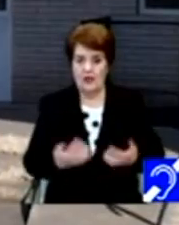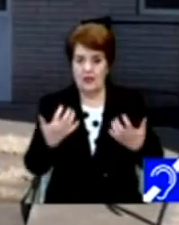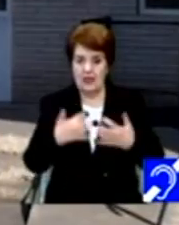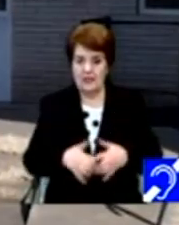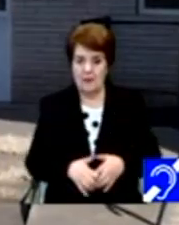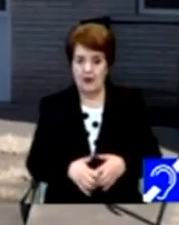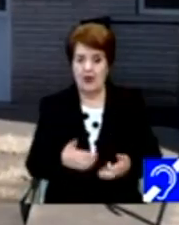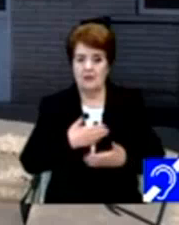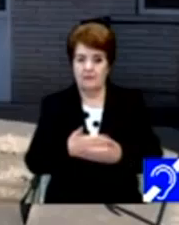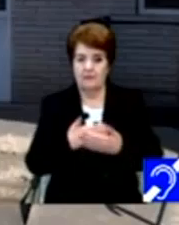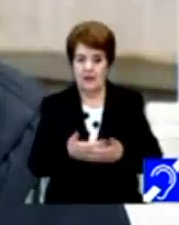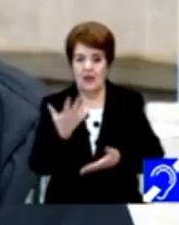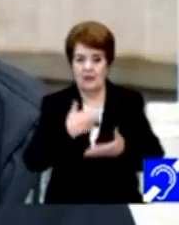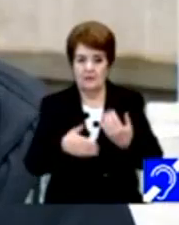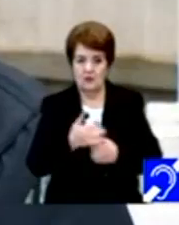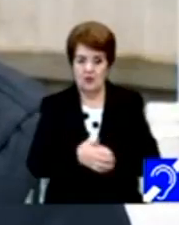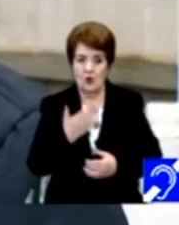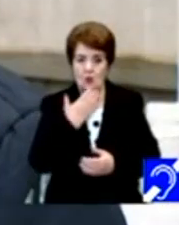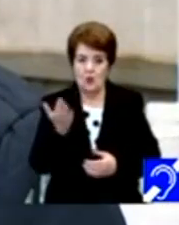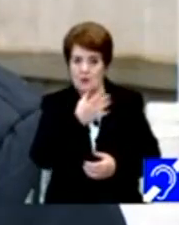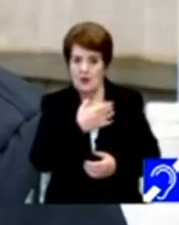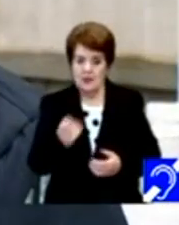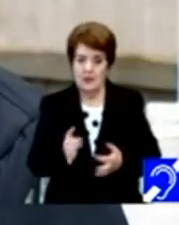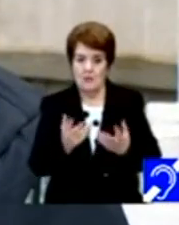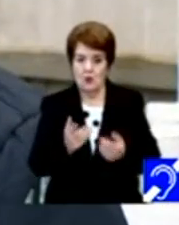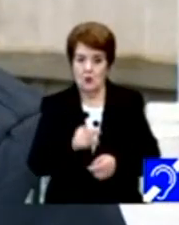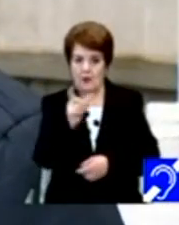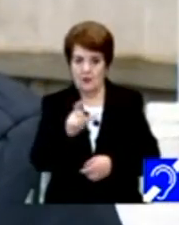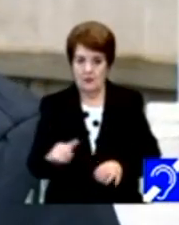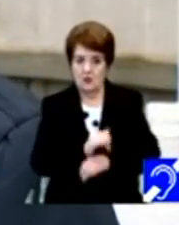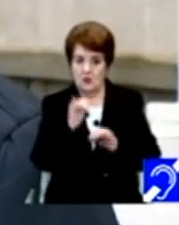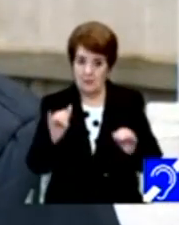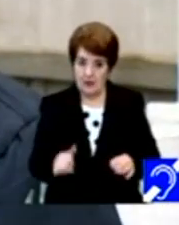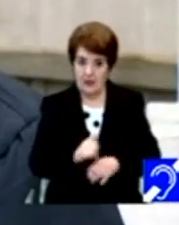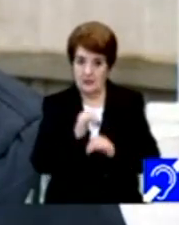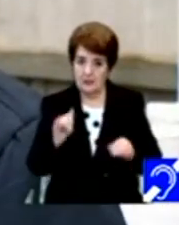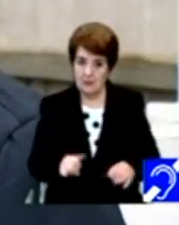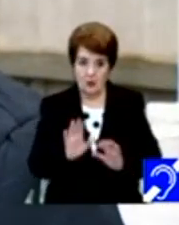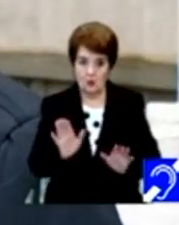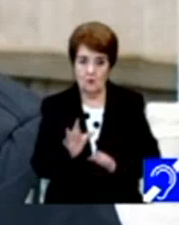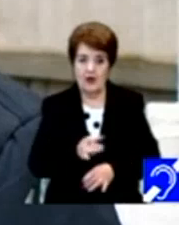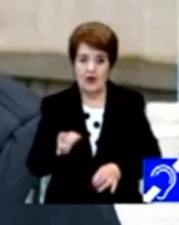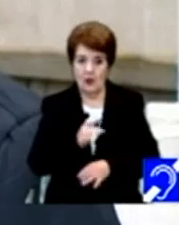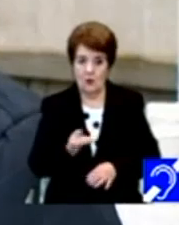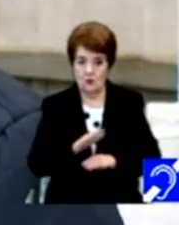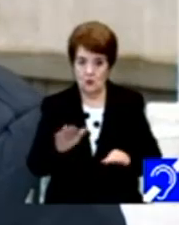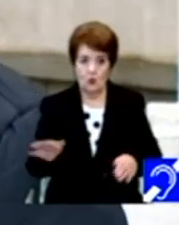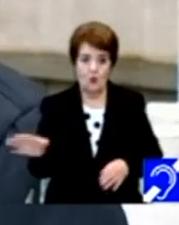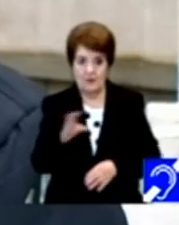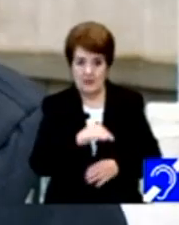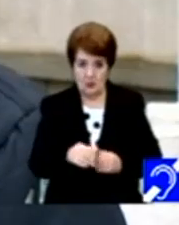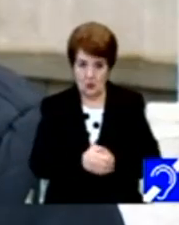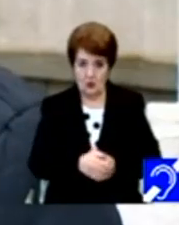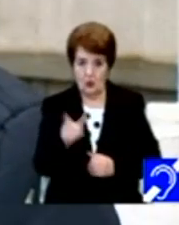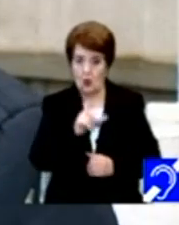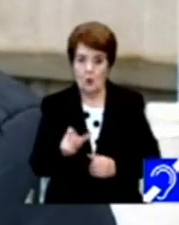de respirație artificială. În ultimul timp, numărul de pacienți s-a mărit nu numai în raionul Soroca, dar peste tot.